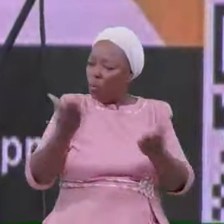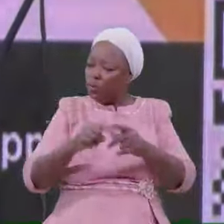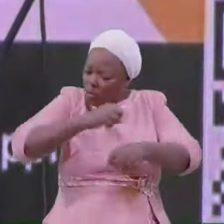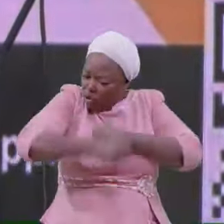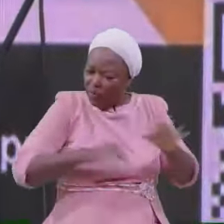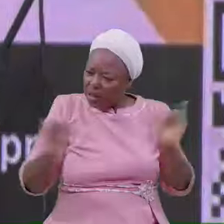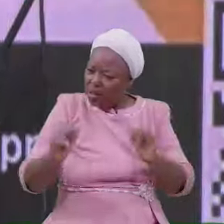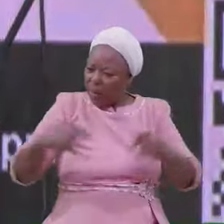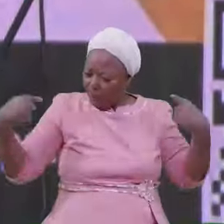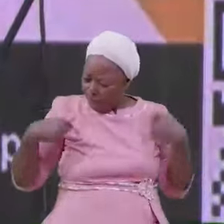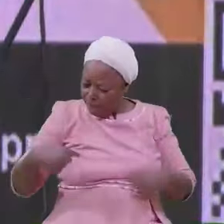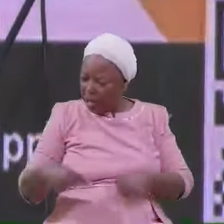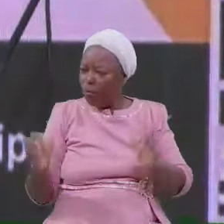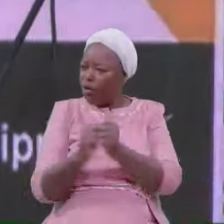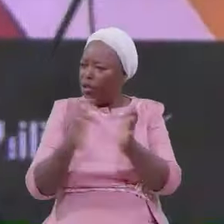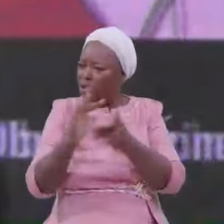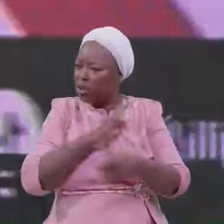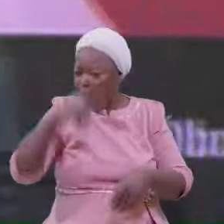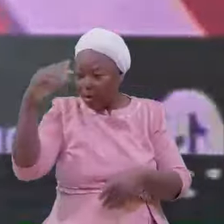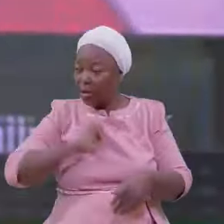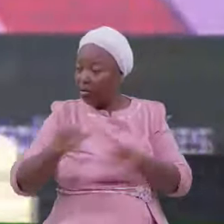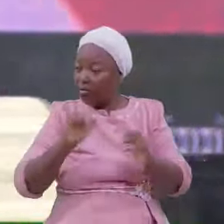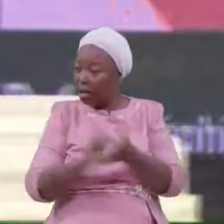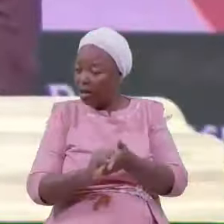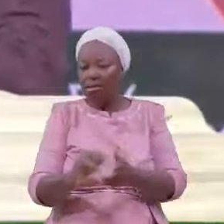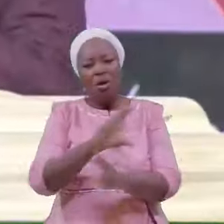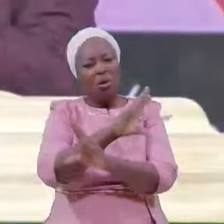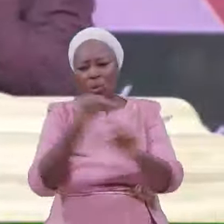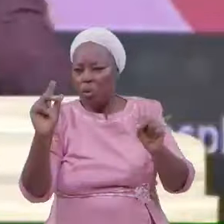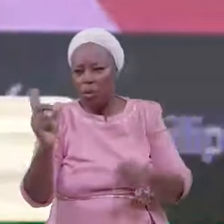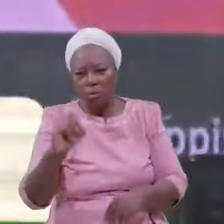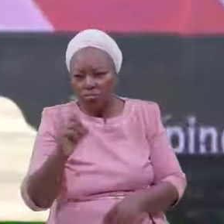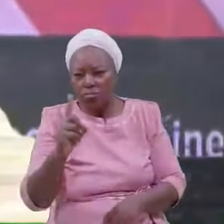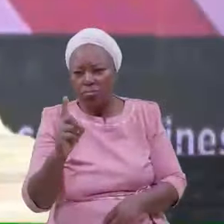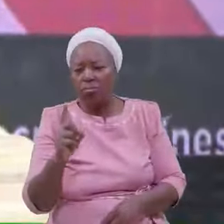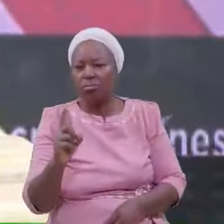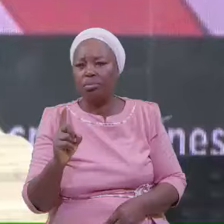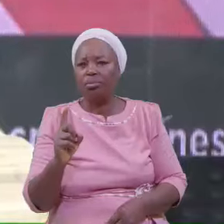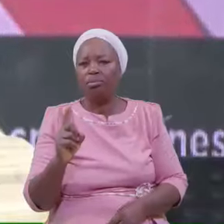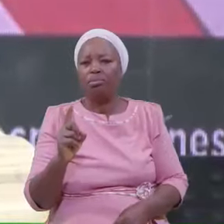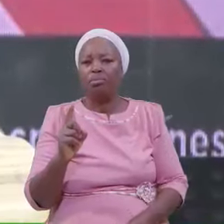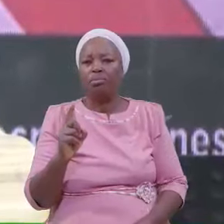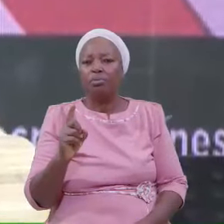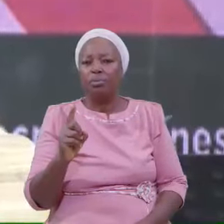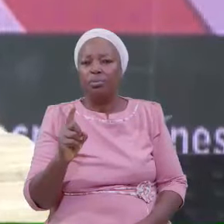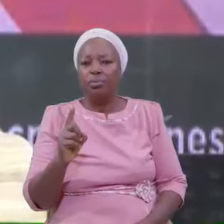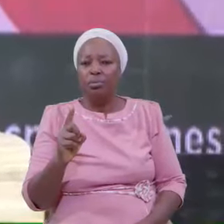no. Nagsimba ako, nagpinitensya ako, nung mahal na araw, maliligtas na ako, hindi. How do I get saved?